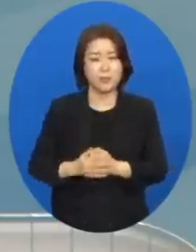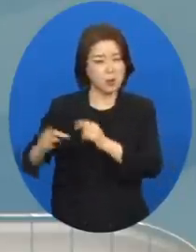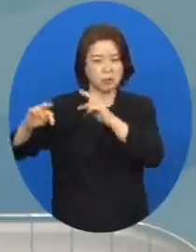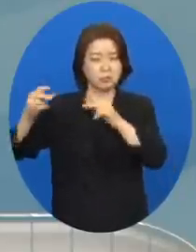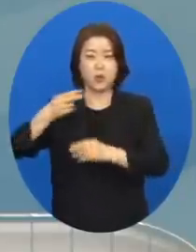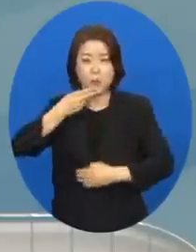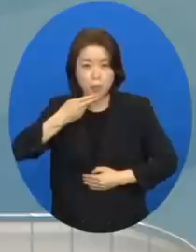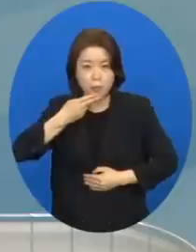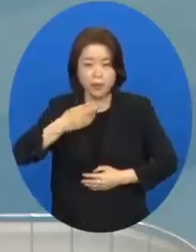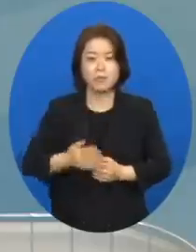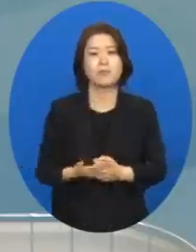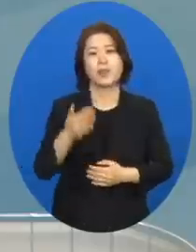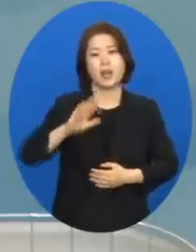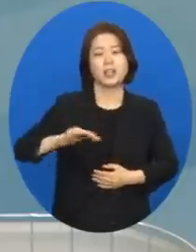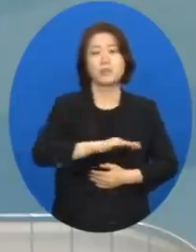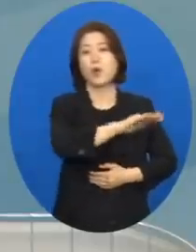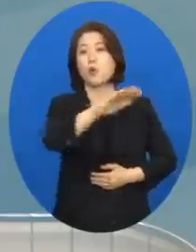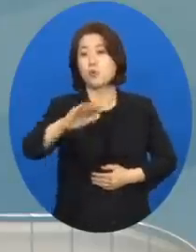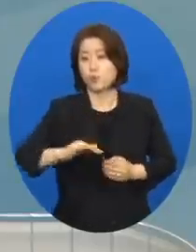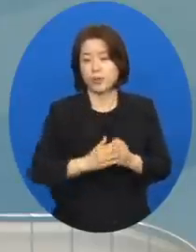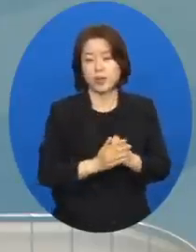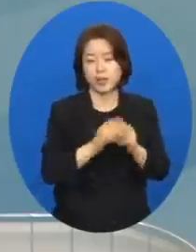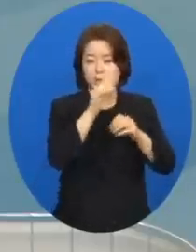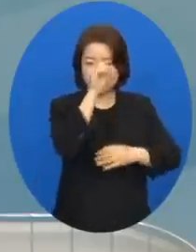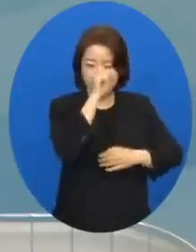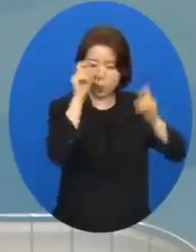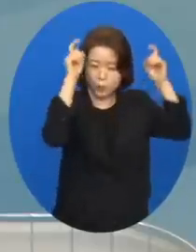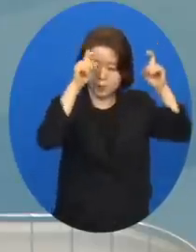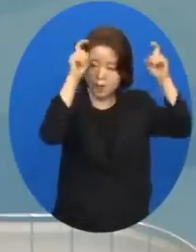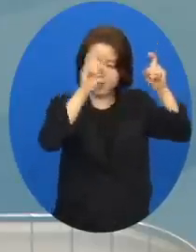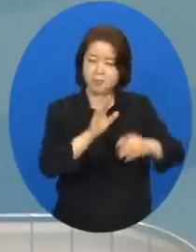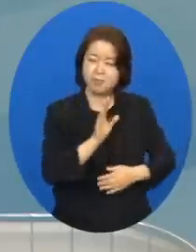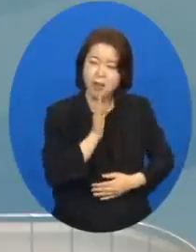그런데 문제는 우리가 선한 양인가 하는 거죠.